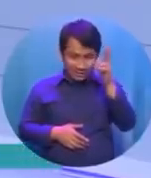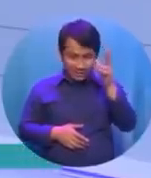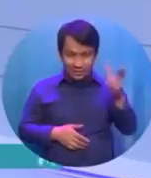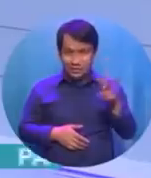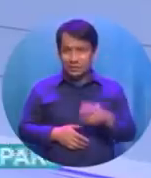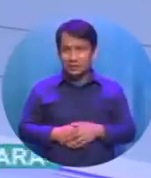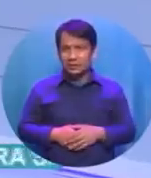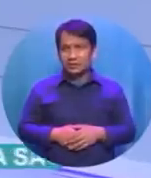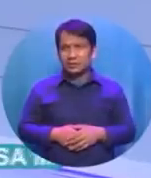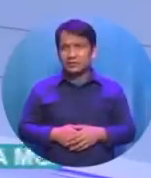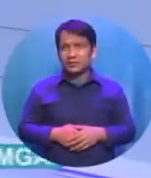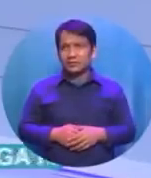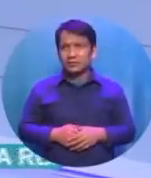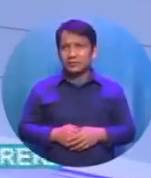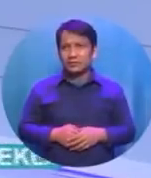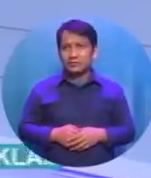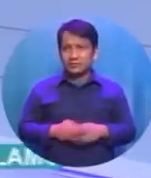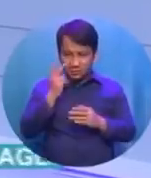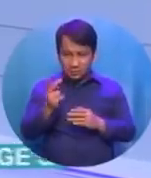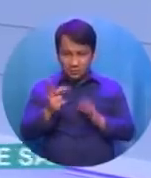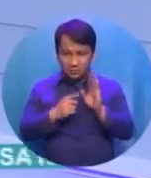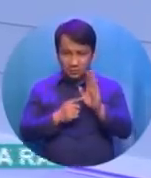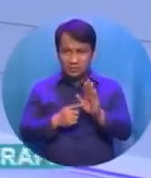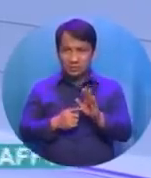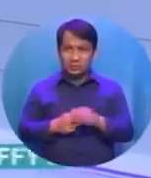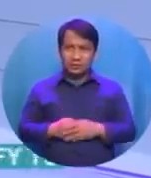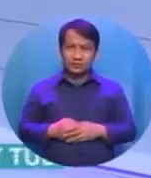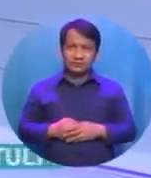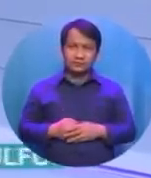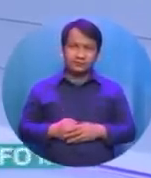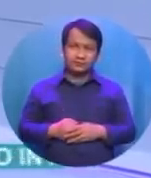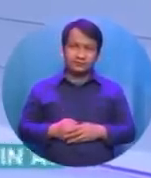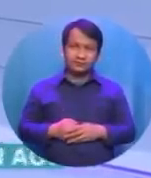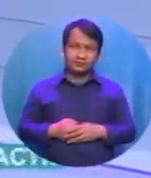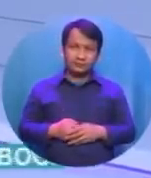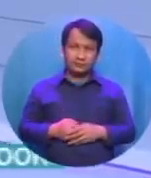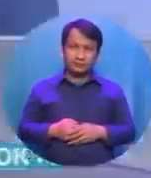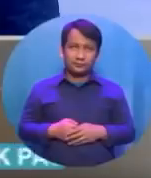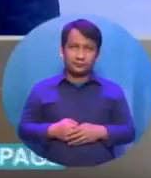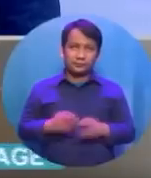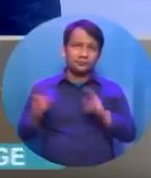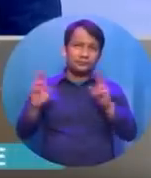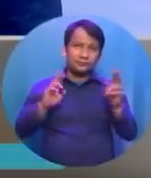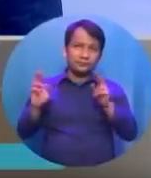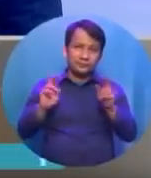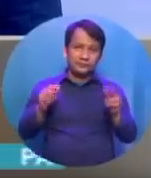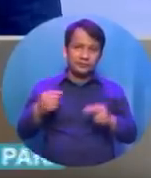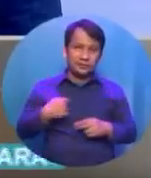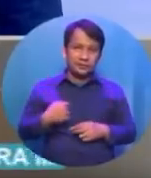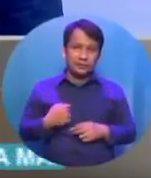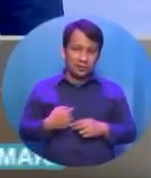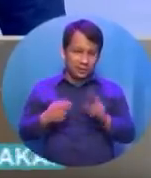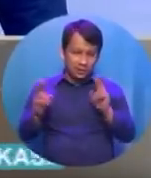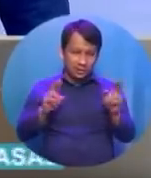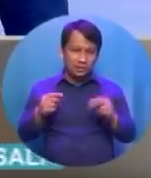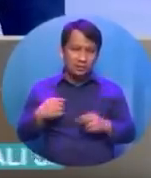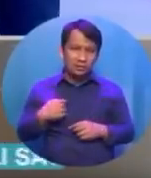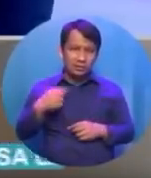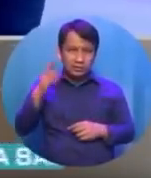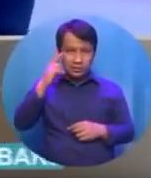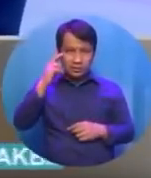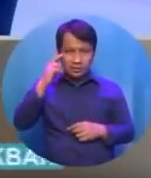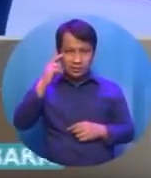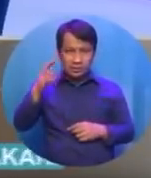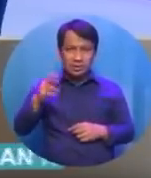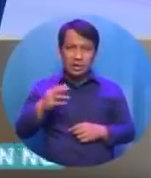Wala po. Okay. Ready na ho ba kayo? Ready na. Resultang babasahin ko mamaya. Ready na po, Idol. Okay.